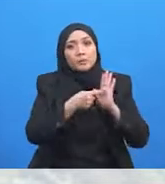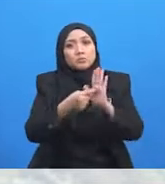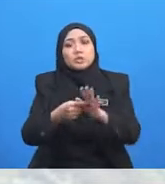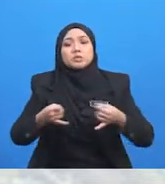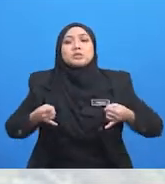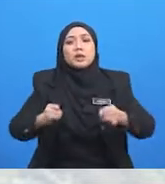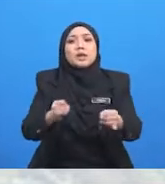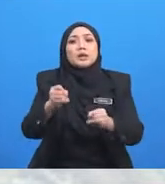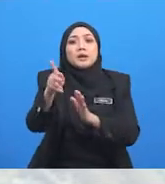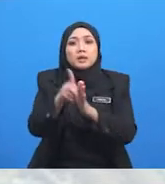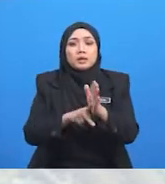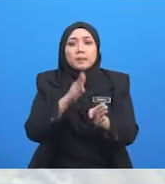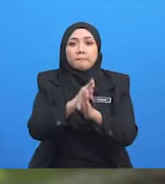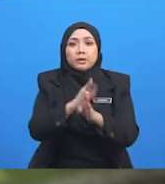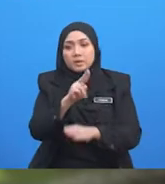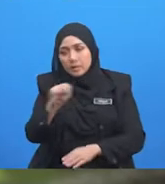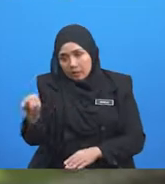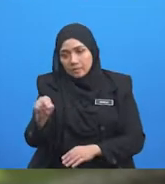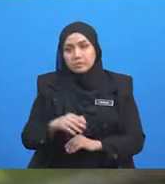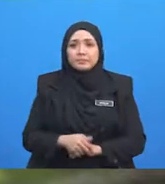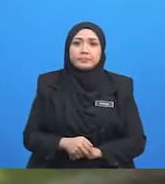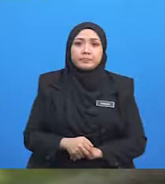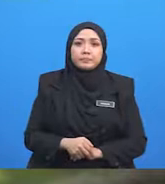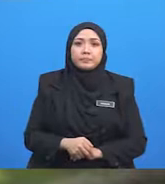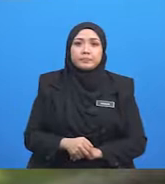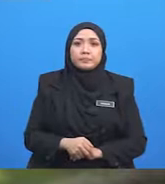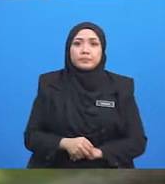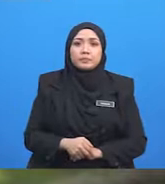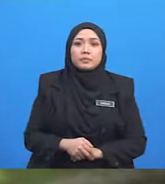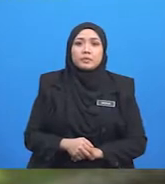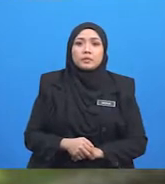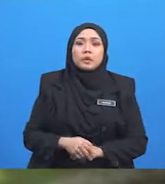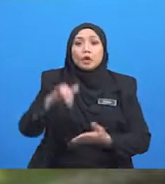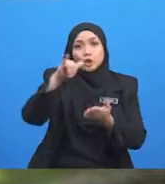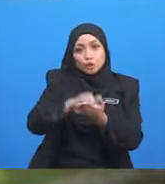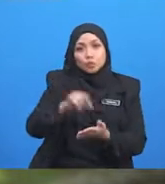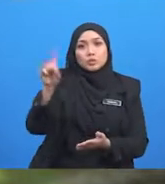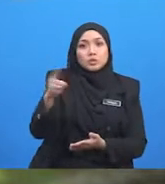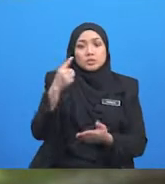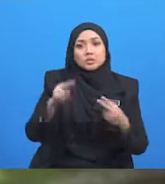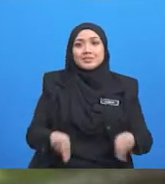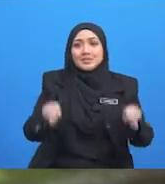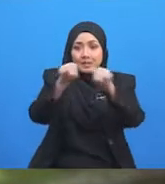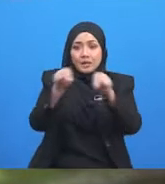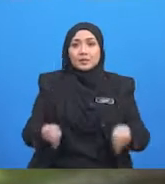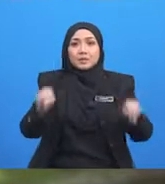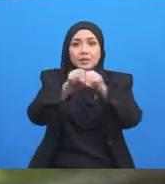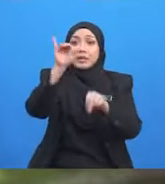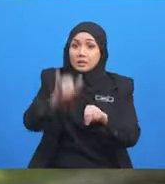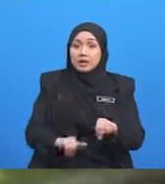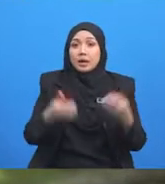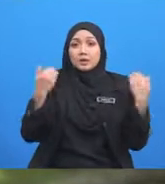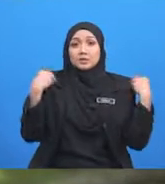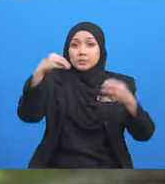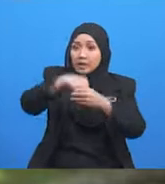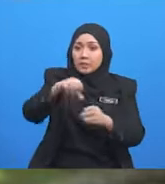jalan kebenaran. Baiklah murid-murid, demikianlah tadi nilai-nilai yang terdapat dalam